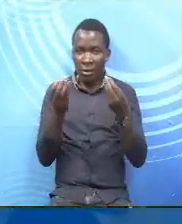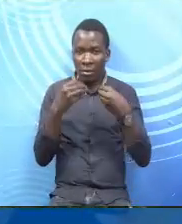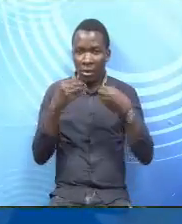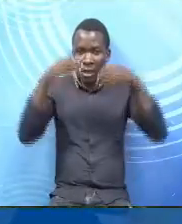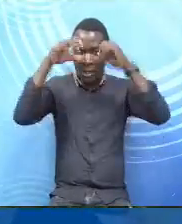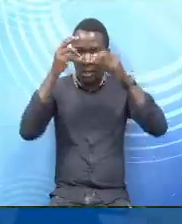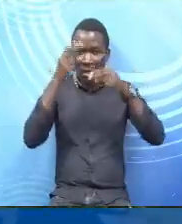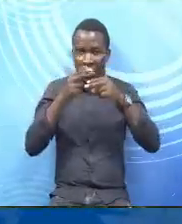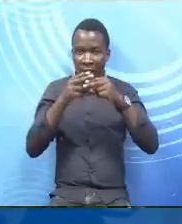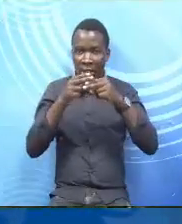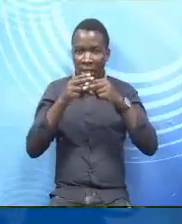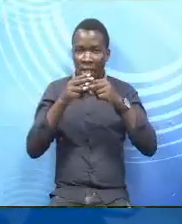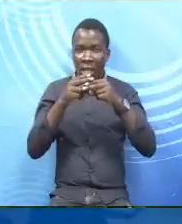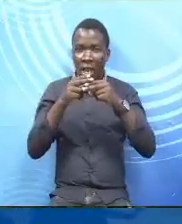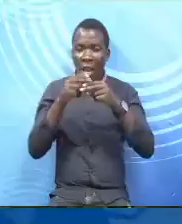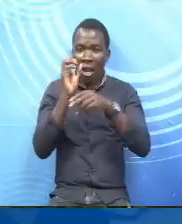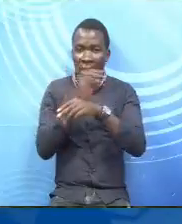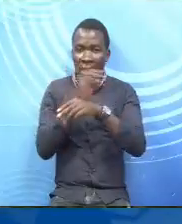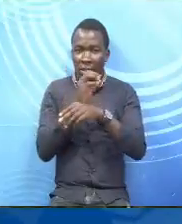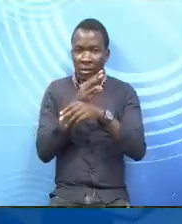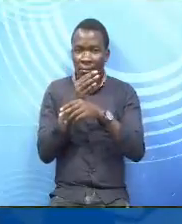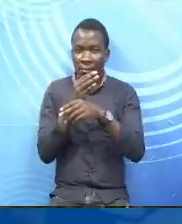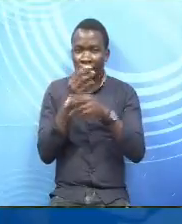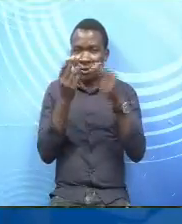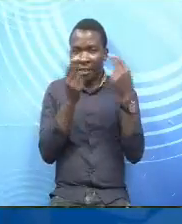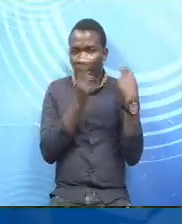bita pulse oximeter gishinzwe